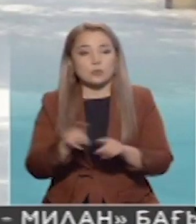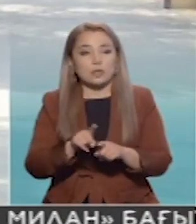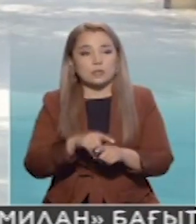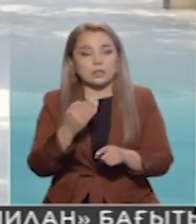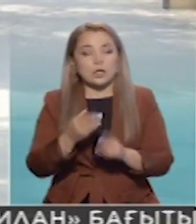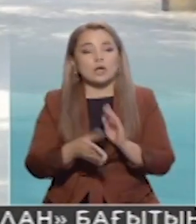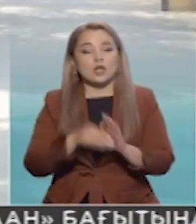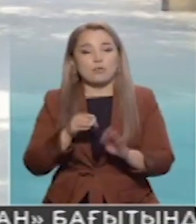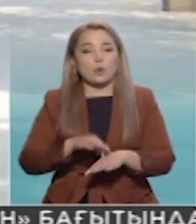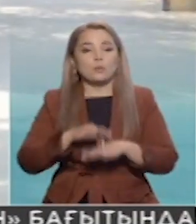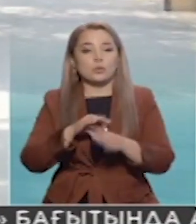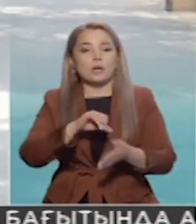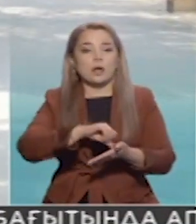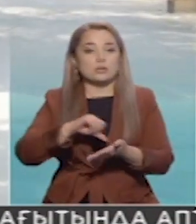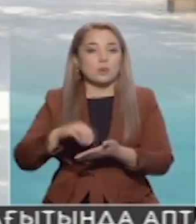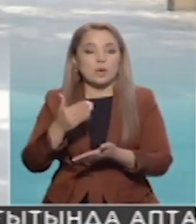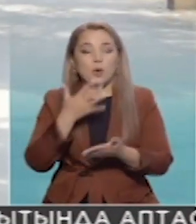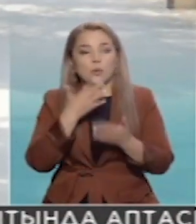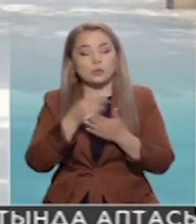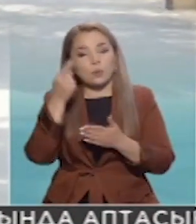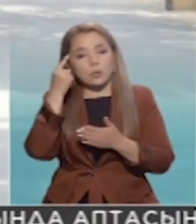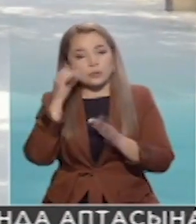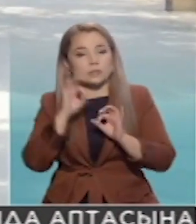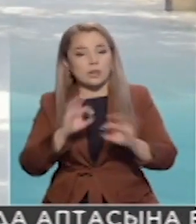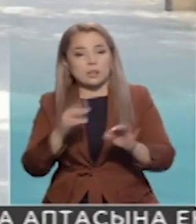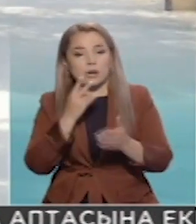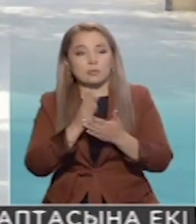осы референдумға қатысуға және де өздерінің ойларын